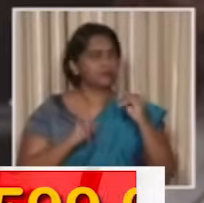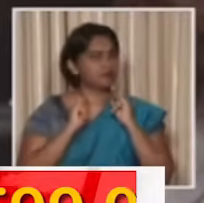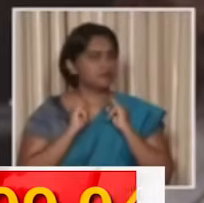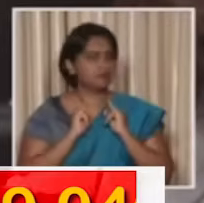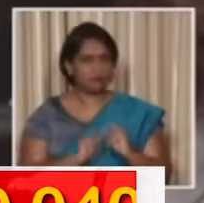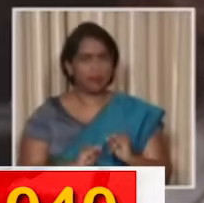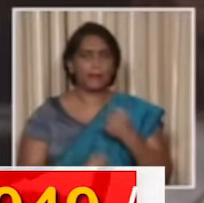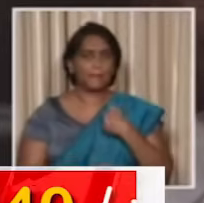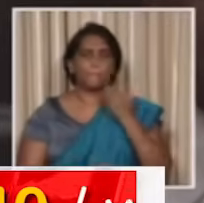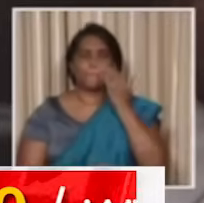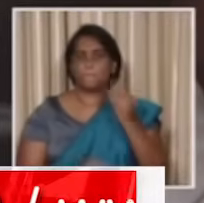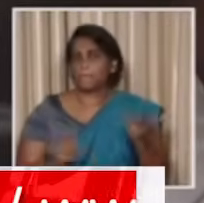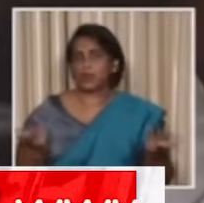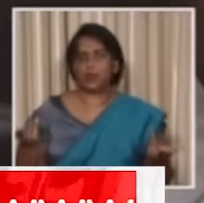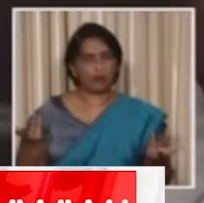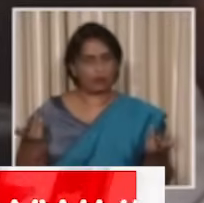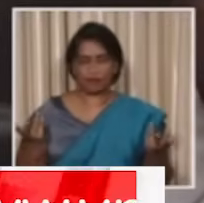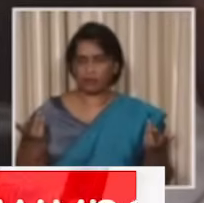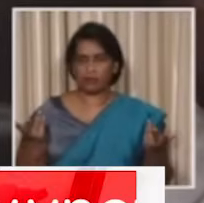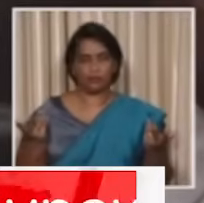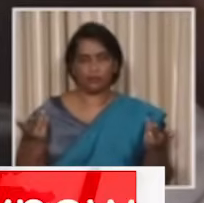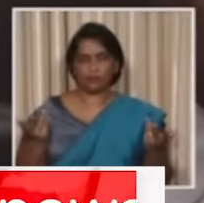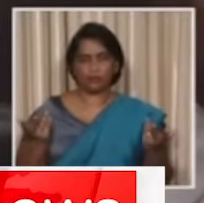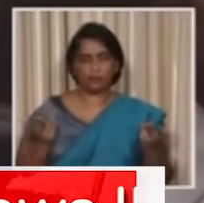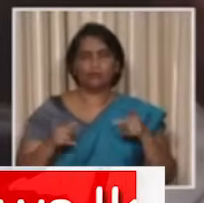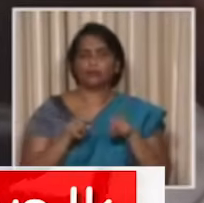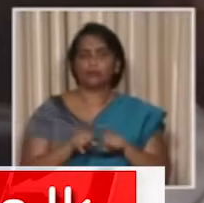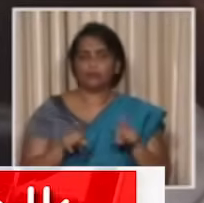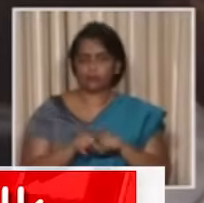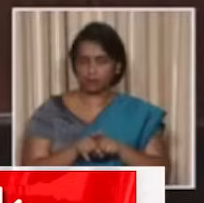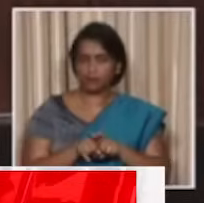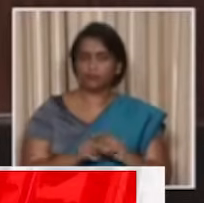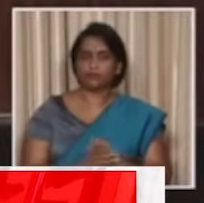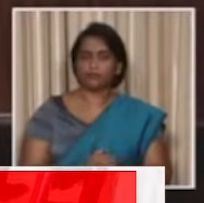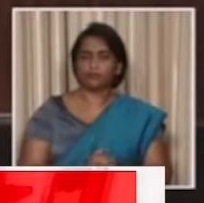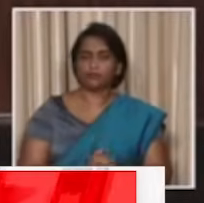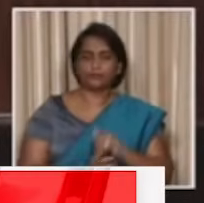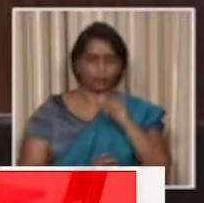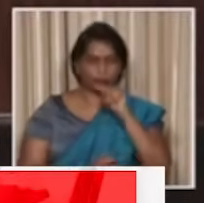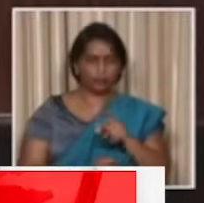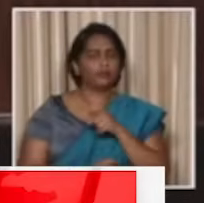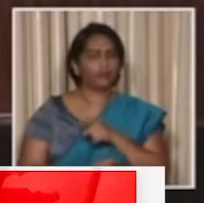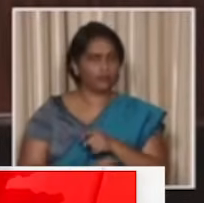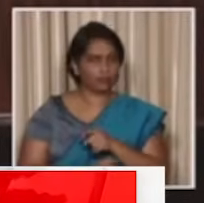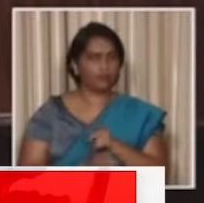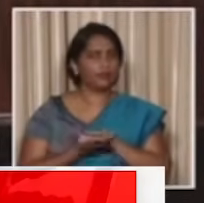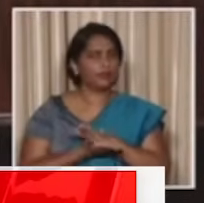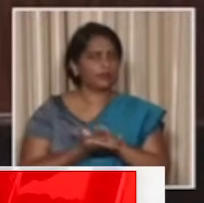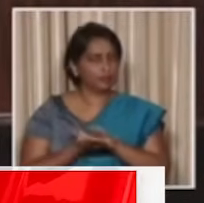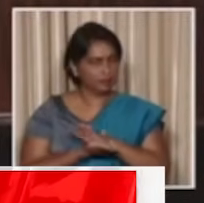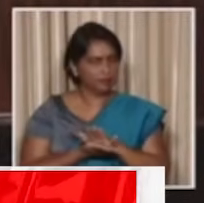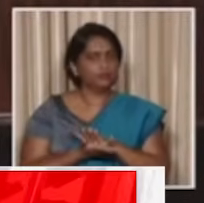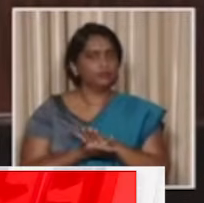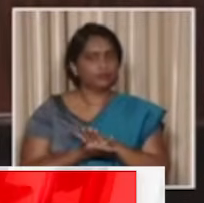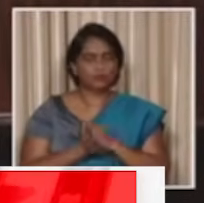අසාධාරණයි කියලා ඔවුන්ට පේන්නේ නැහැ කියලා. Point of order. I think we very clearly went on this. Oh, Suren. Don't misquote the judgment by the